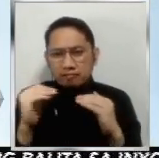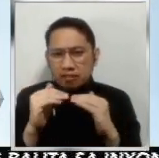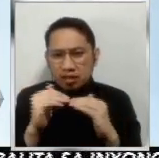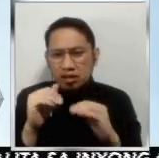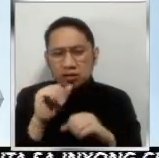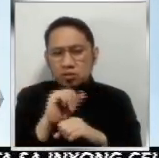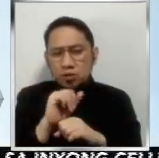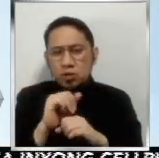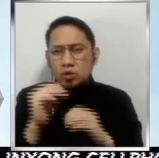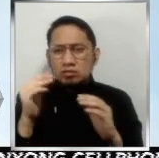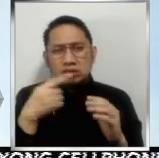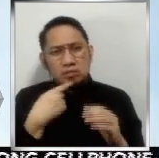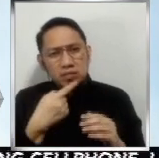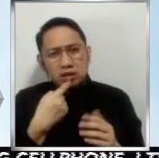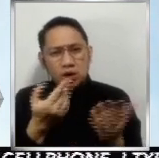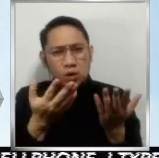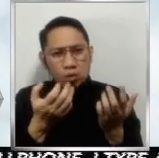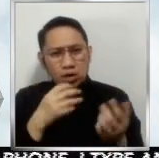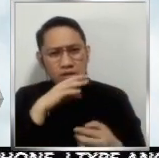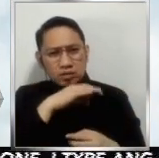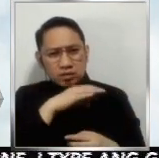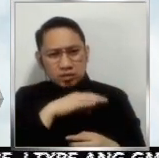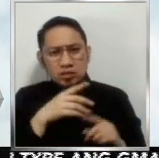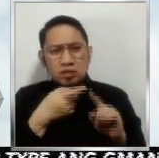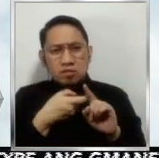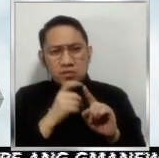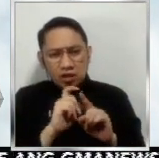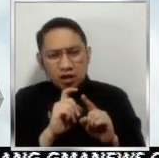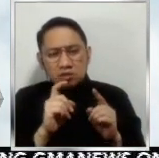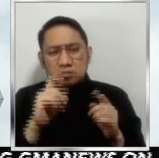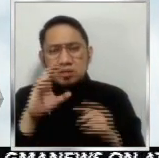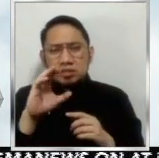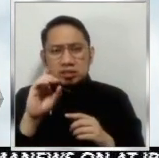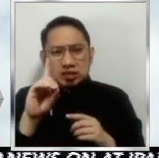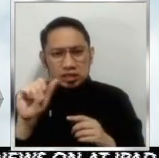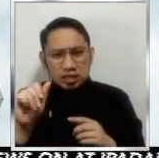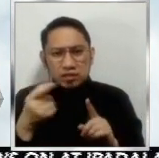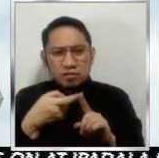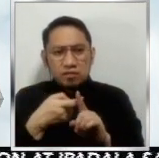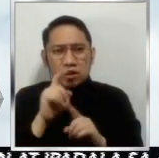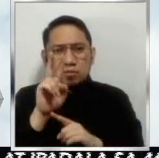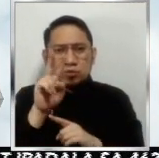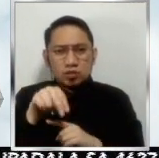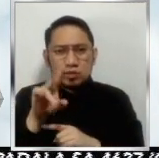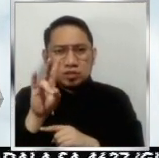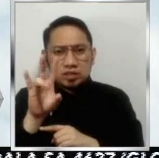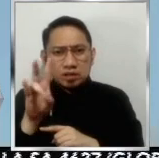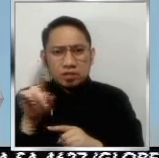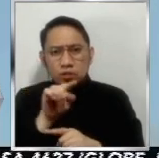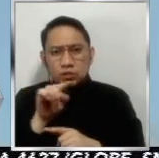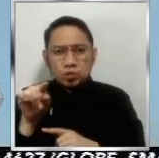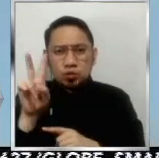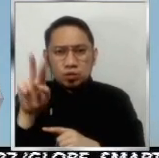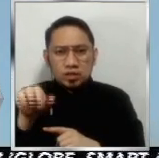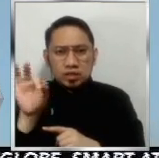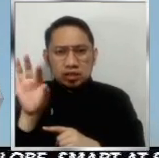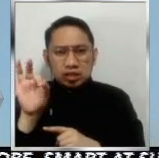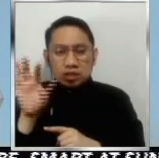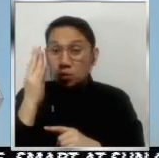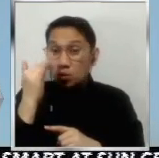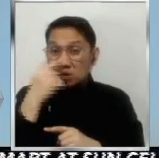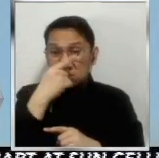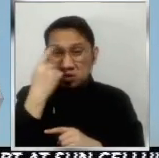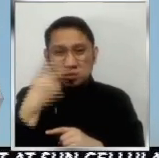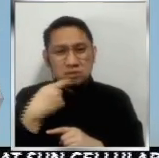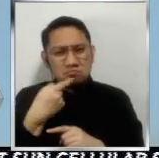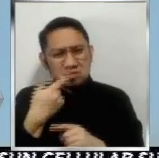benepisyo sa ilalim ng Collective Bargaining Agreement o CBA mula 2017 hanggang 2019 dahil mga empleyado raw sila ng